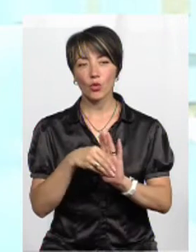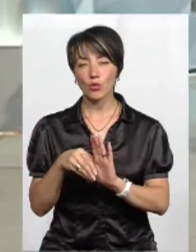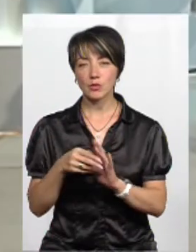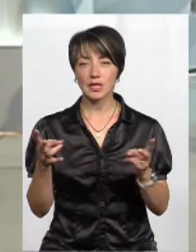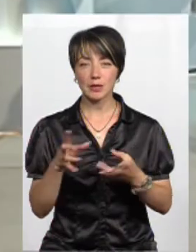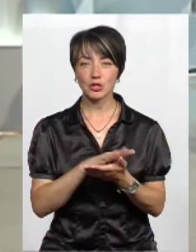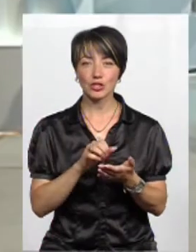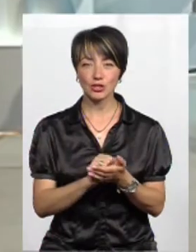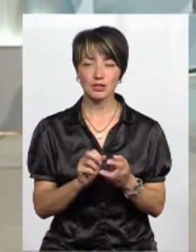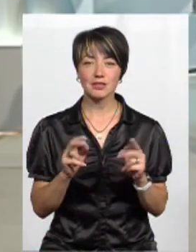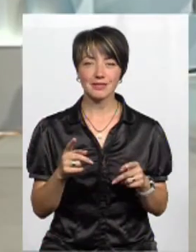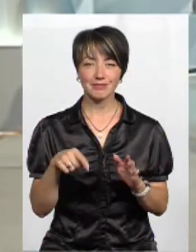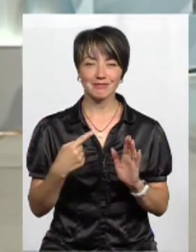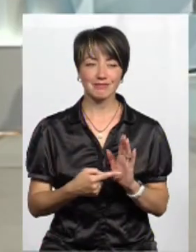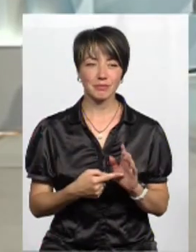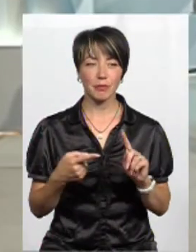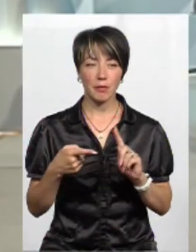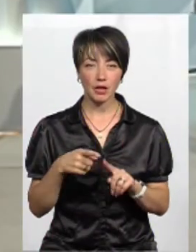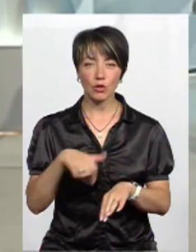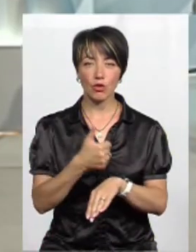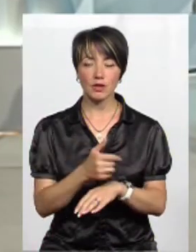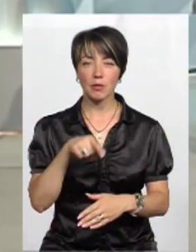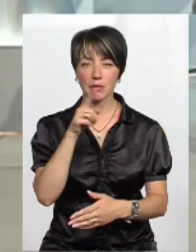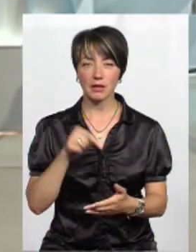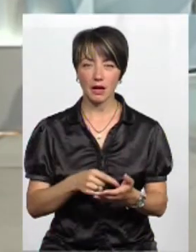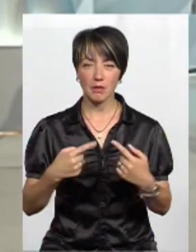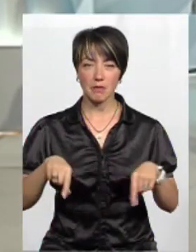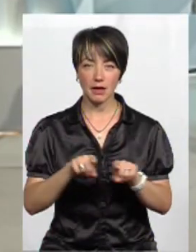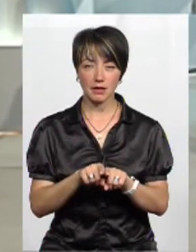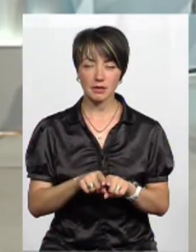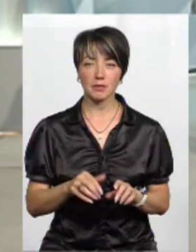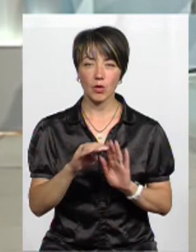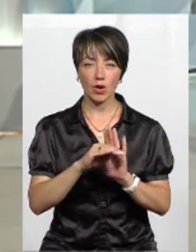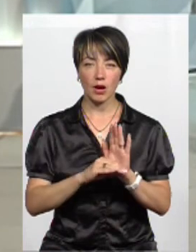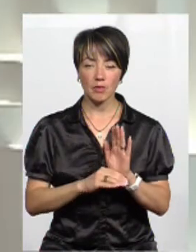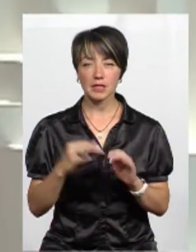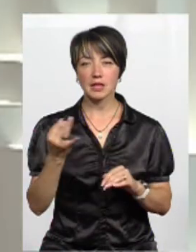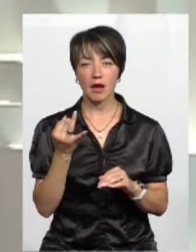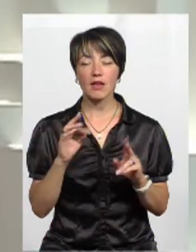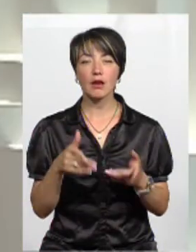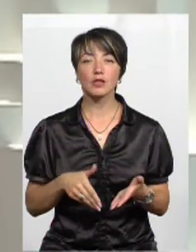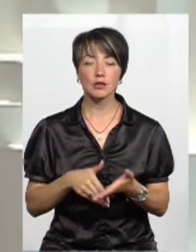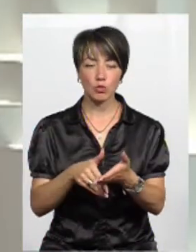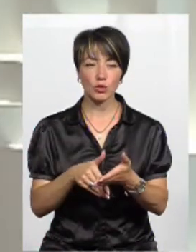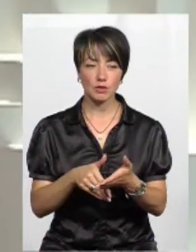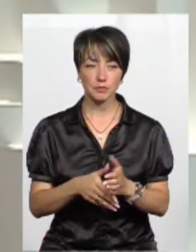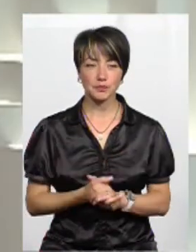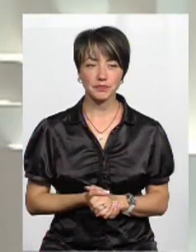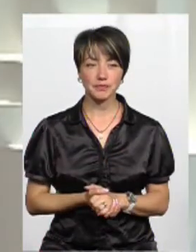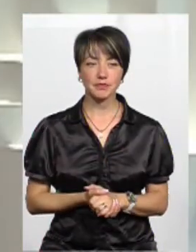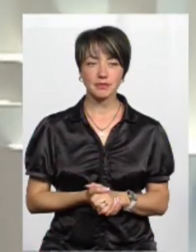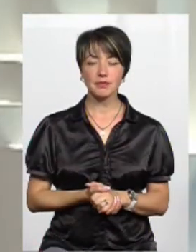Треба знищити, так, каже житель. Так, це перше і головне питання в партії, в програмі партії. Так, от цікаво, у який спосіб. Яким